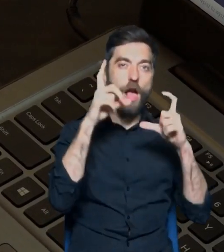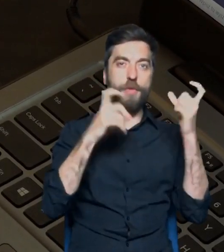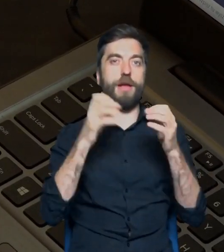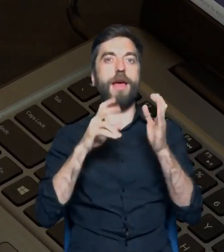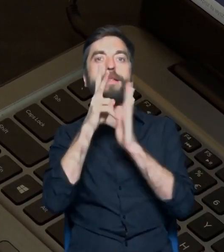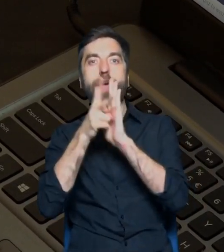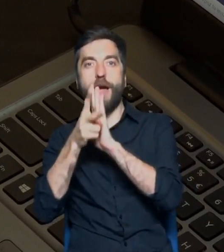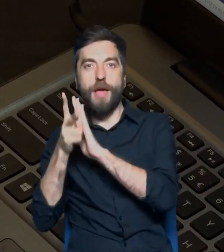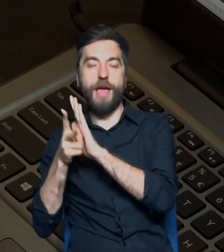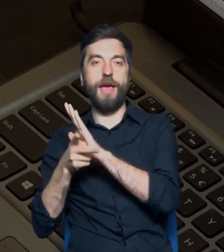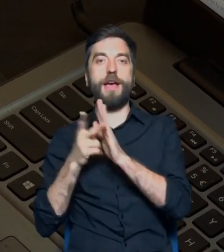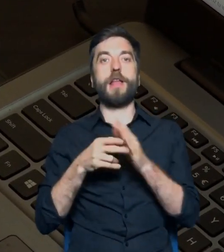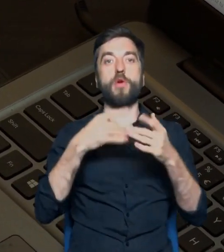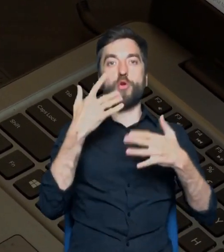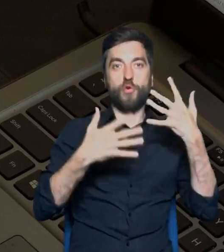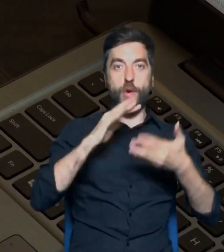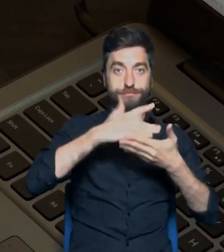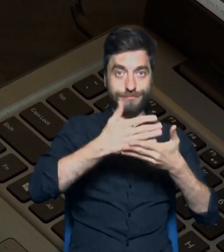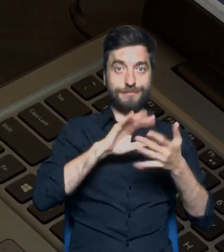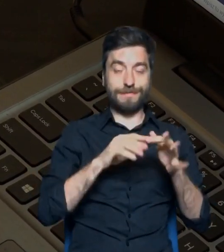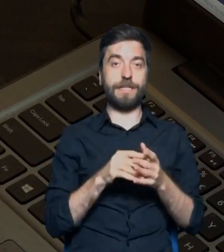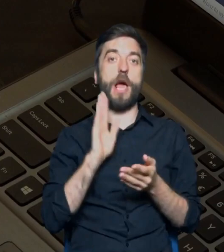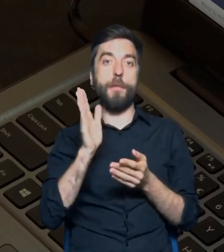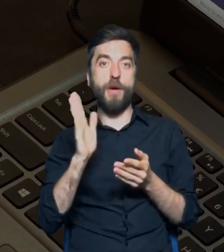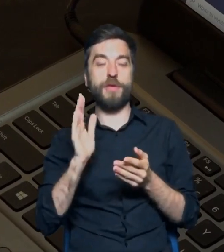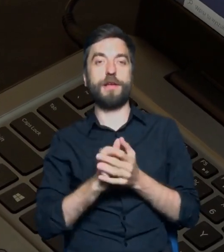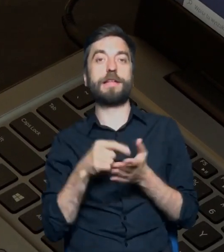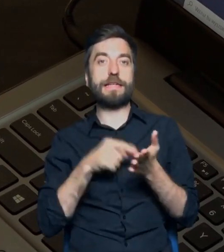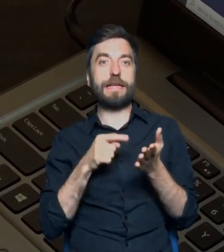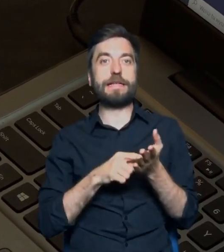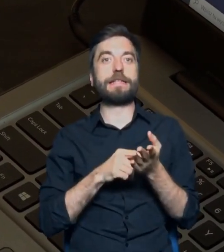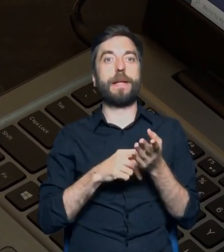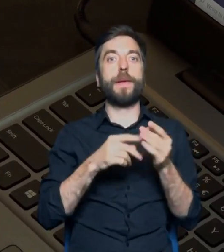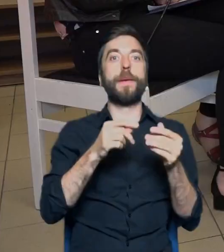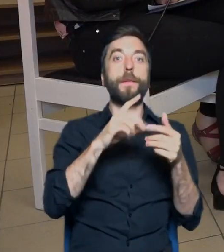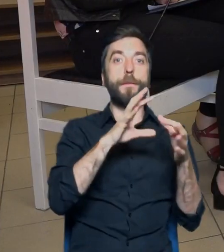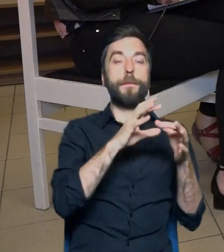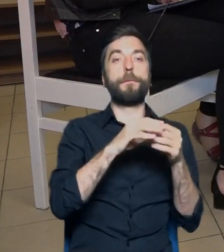aparat, kamerę albo w komputerze i później właśnie ten cykl z